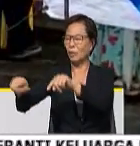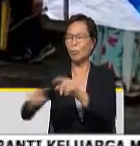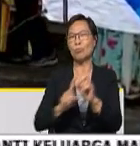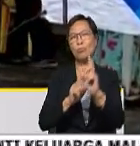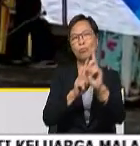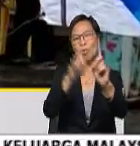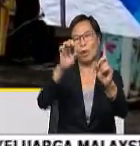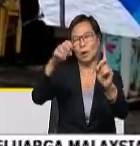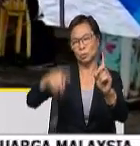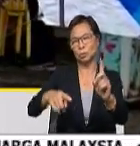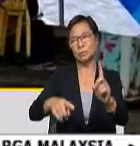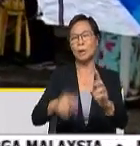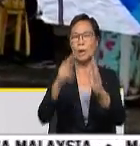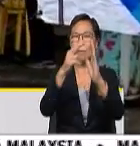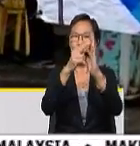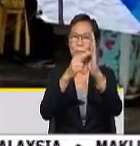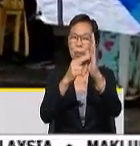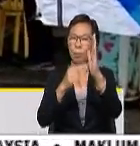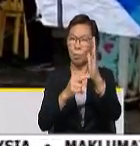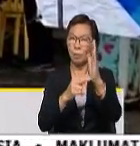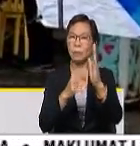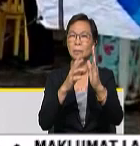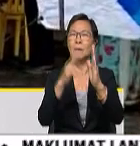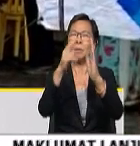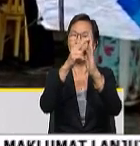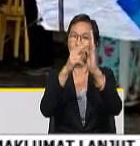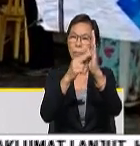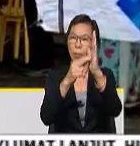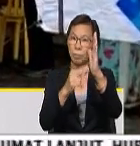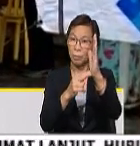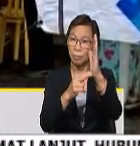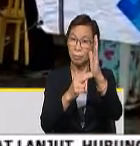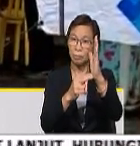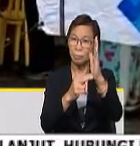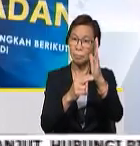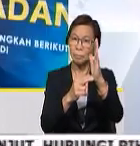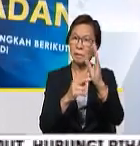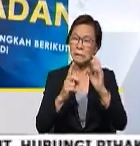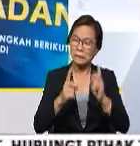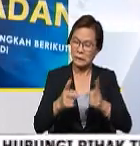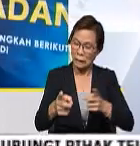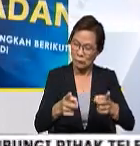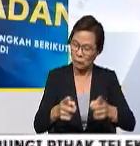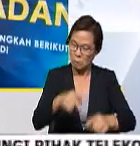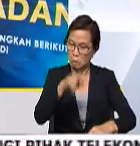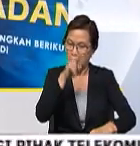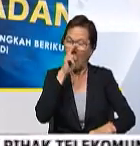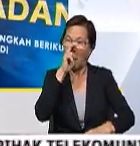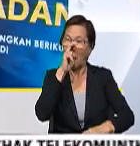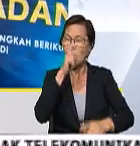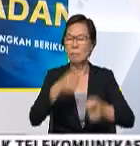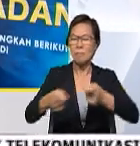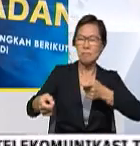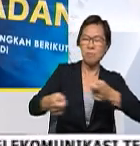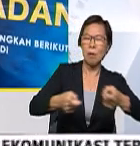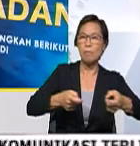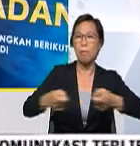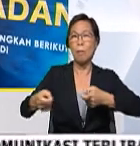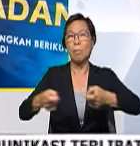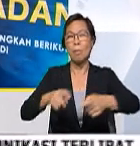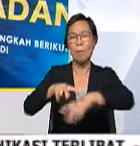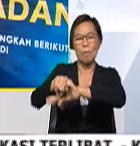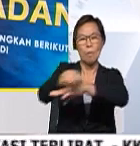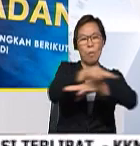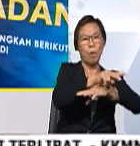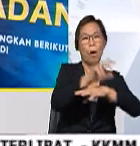pematuhan SOP, peraturan dan undang-undang serta tata etika yang ketat yang diselia oleh Suruhanjaya Pilihan